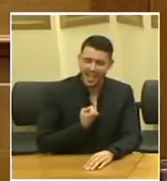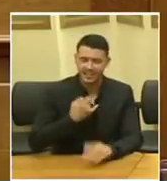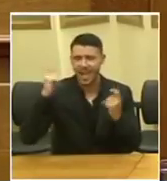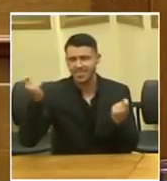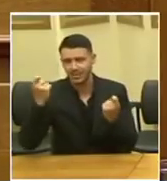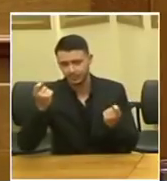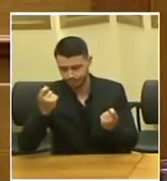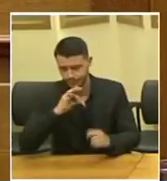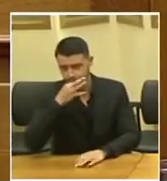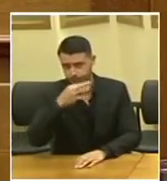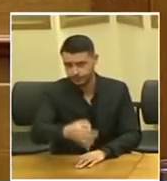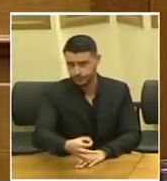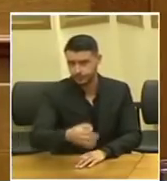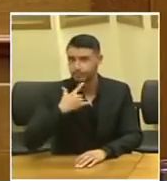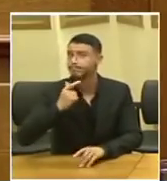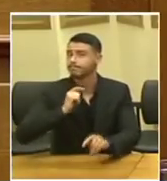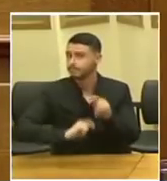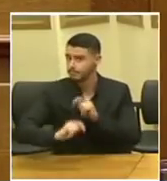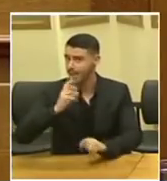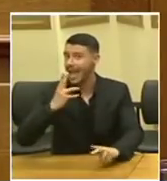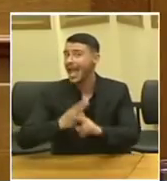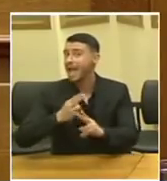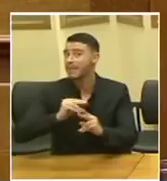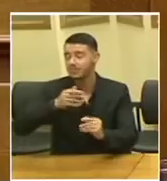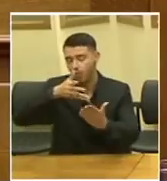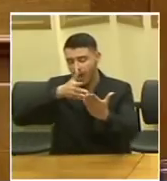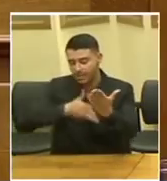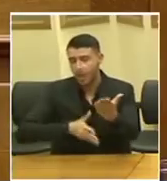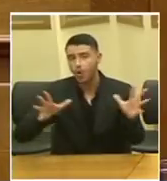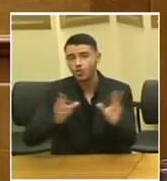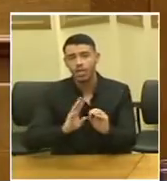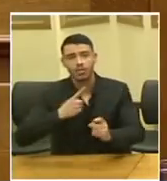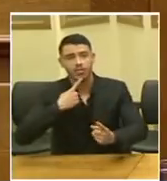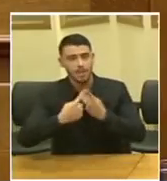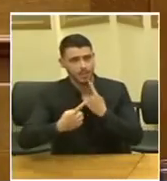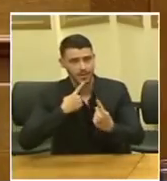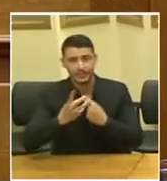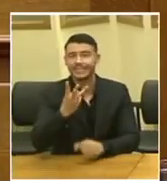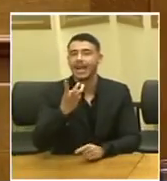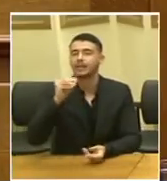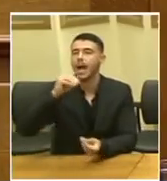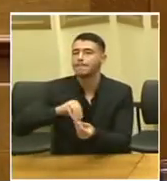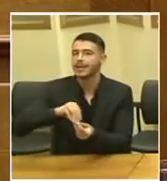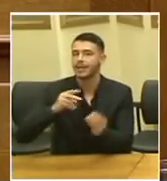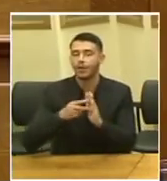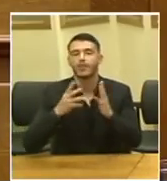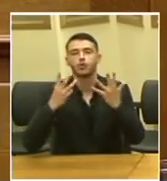Έφτιαξε επίσημο κατάλογο των διαπραγματεύσεων στις 30 του Απρίλη του 2008 ο ΙΕ,